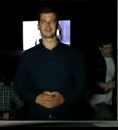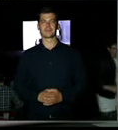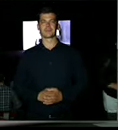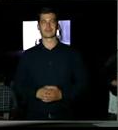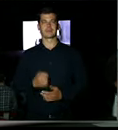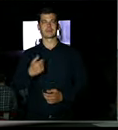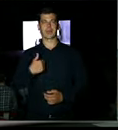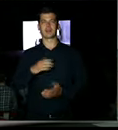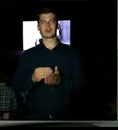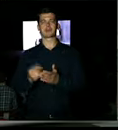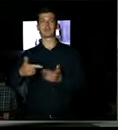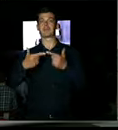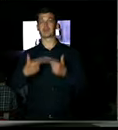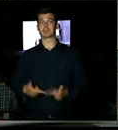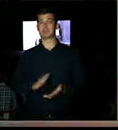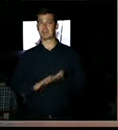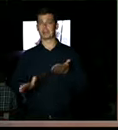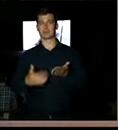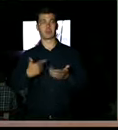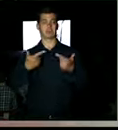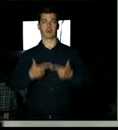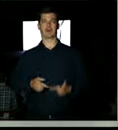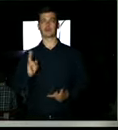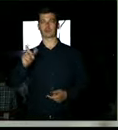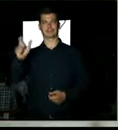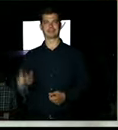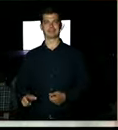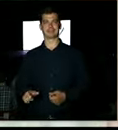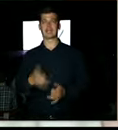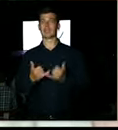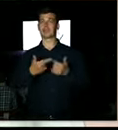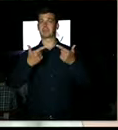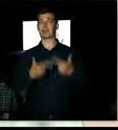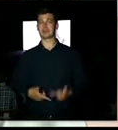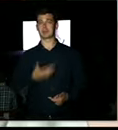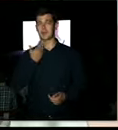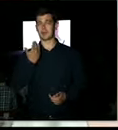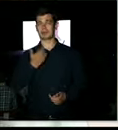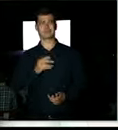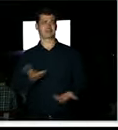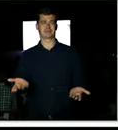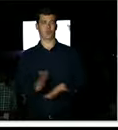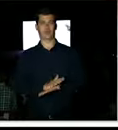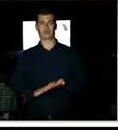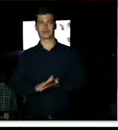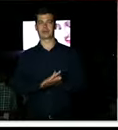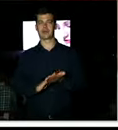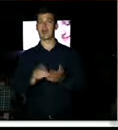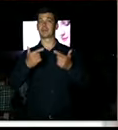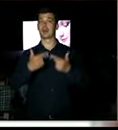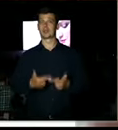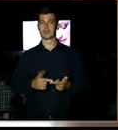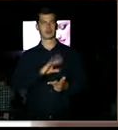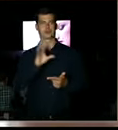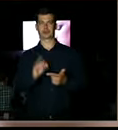Kiedy nie ma poezji, czy może być poeta? Kiedy nie ma poezji, nie ma nic. Kiedy zaś jest poezja, wszystko